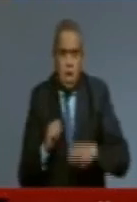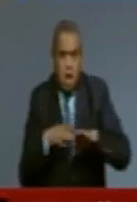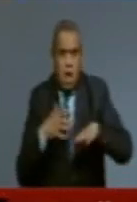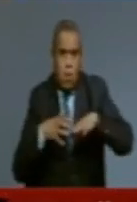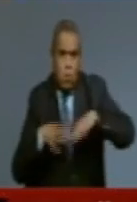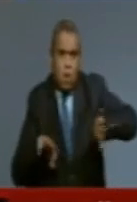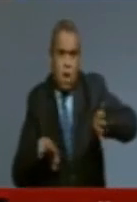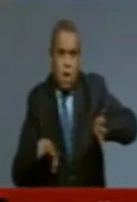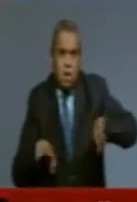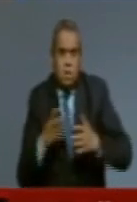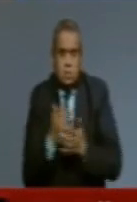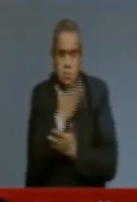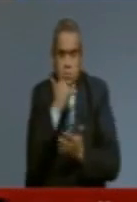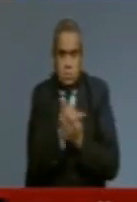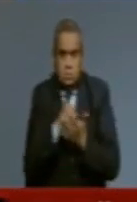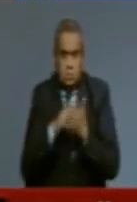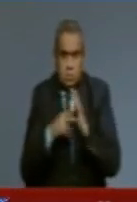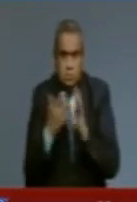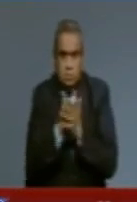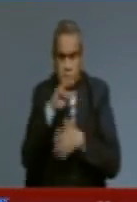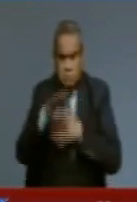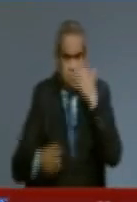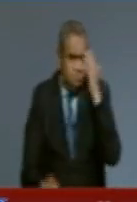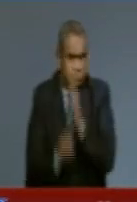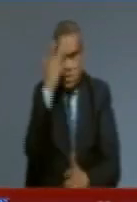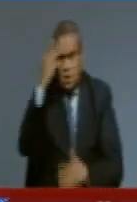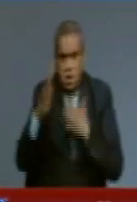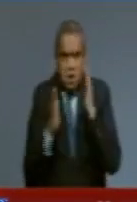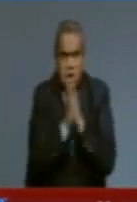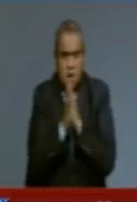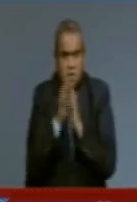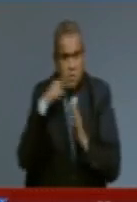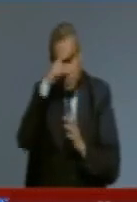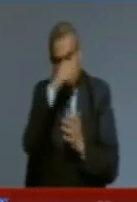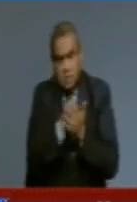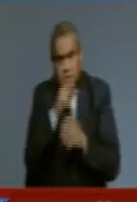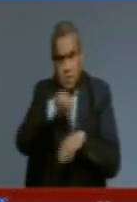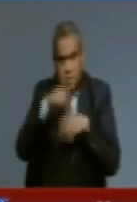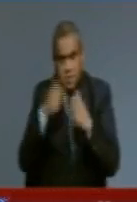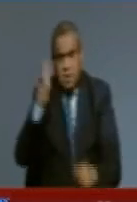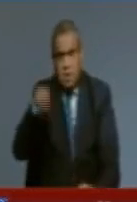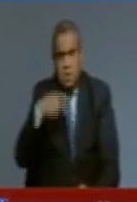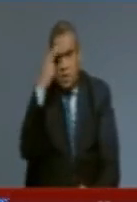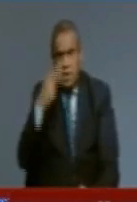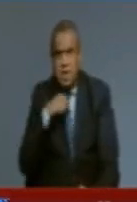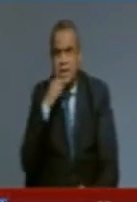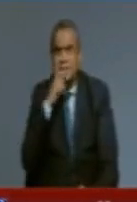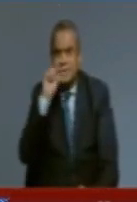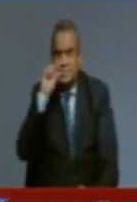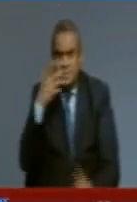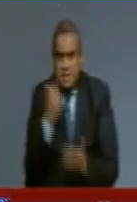وهذه الأوضاع المؤسفة دفعت الكنيسة الأرثوذكسية الروسية إلى